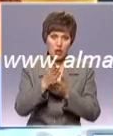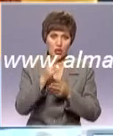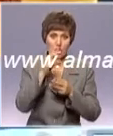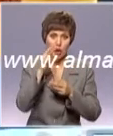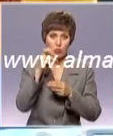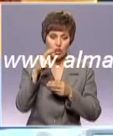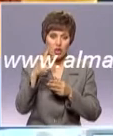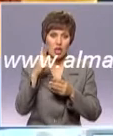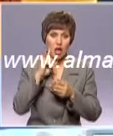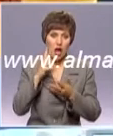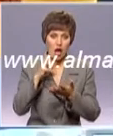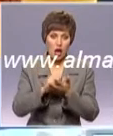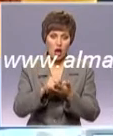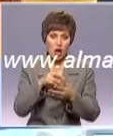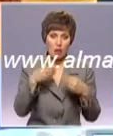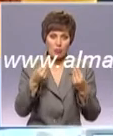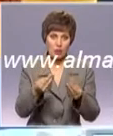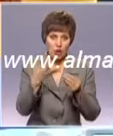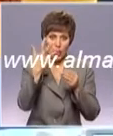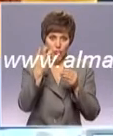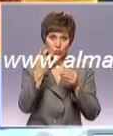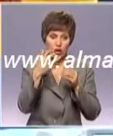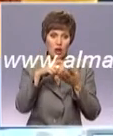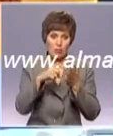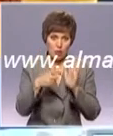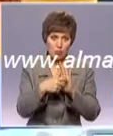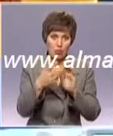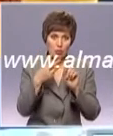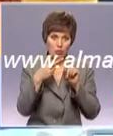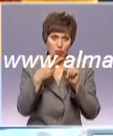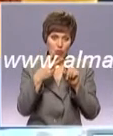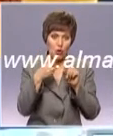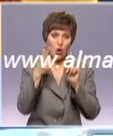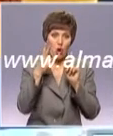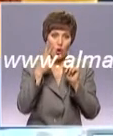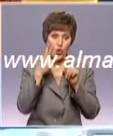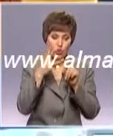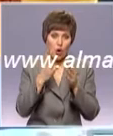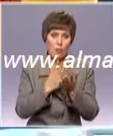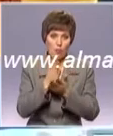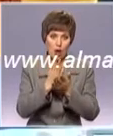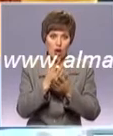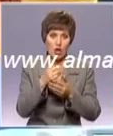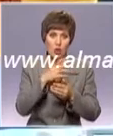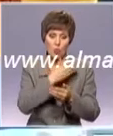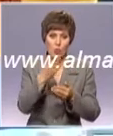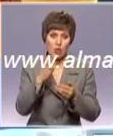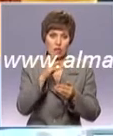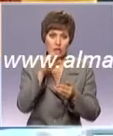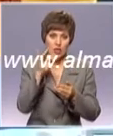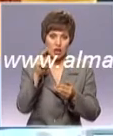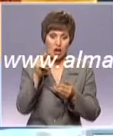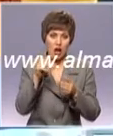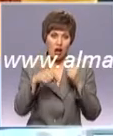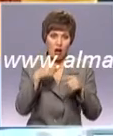жалға беретін пәтер. Ол 500-дей пәтер болады. Екіншісі бізде, үшінші бағытымыз ол бізде КИК арқылы. Осы бір